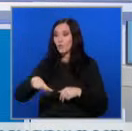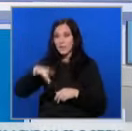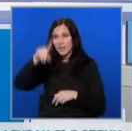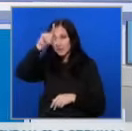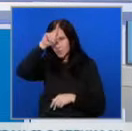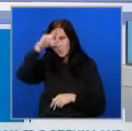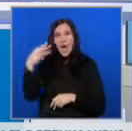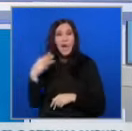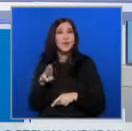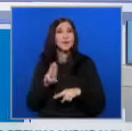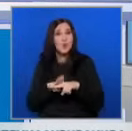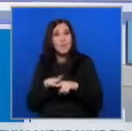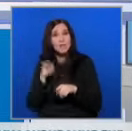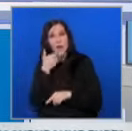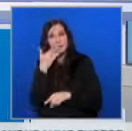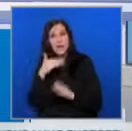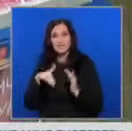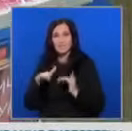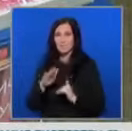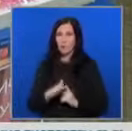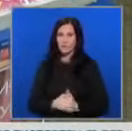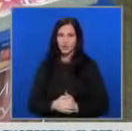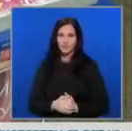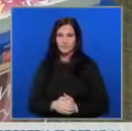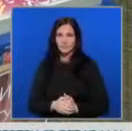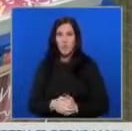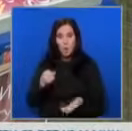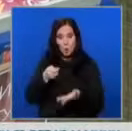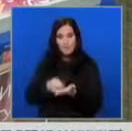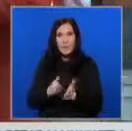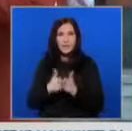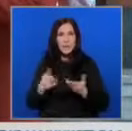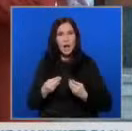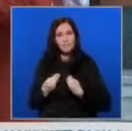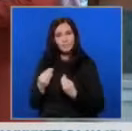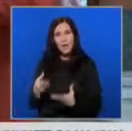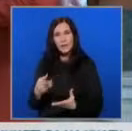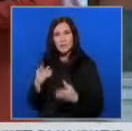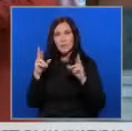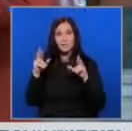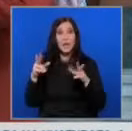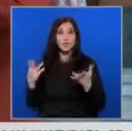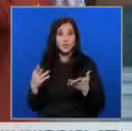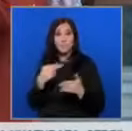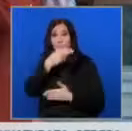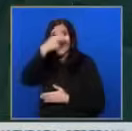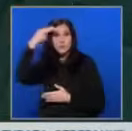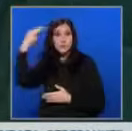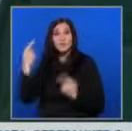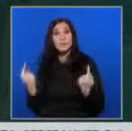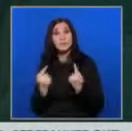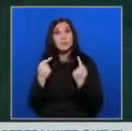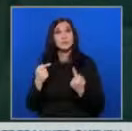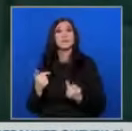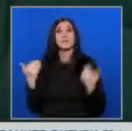София. Ерика Шаумян разказва повече. Купи книга «Дари надежда». Надсловът на инициативата в